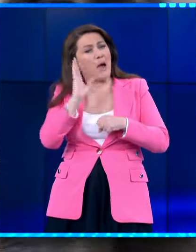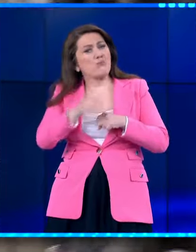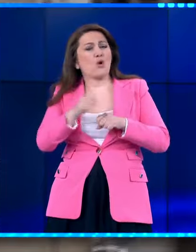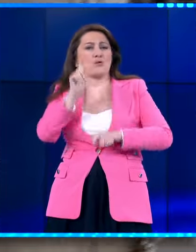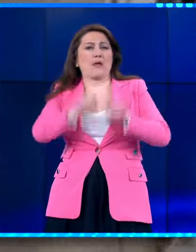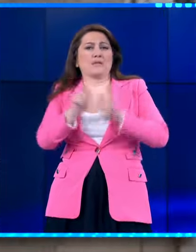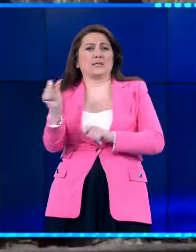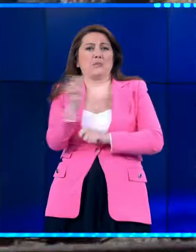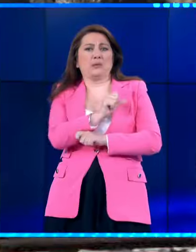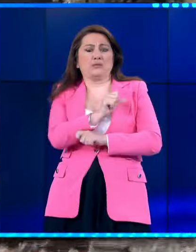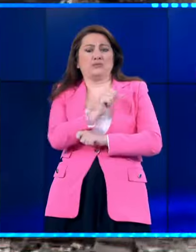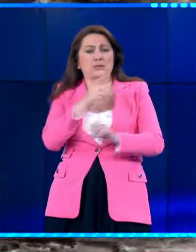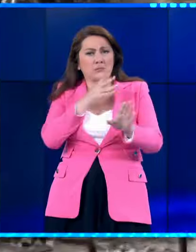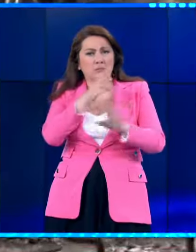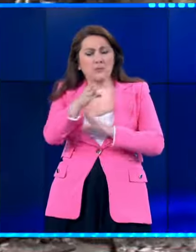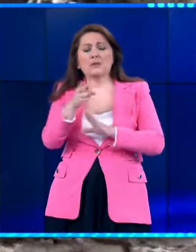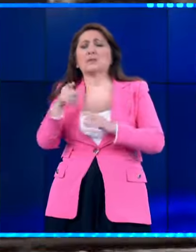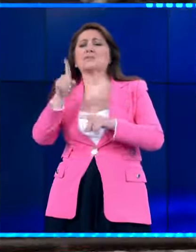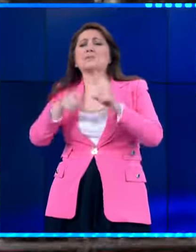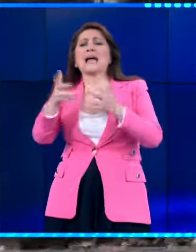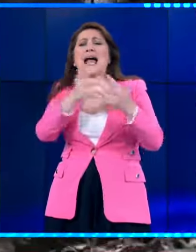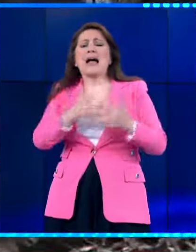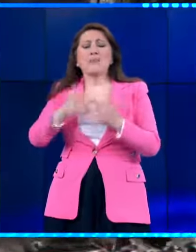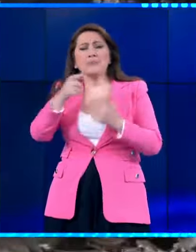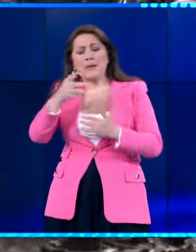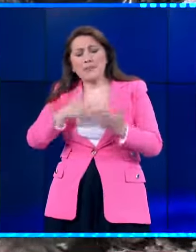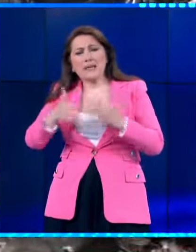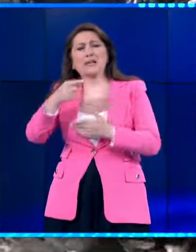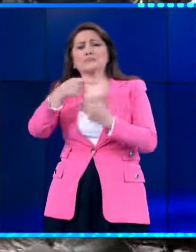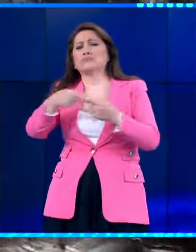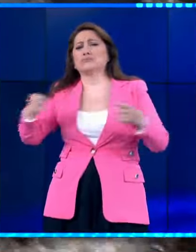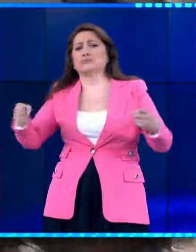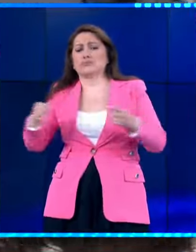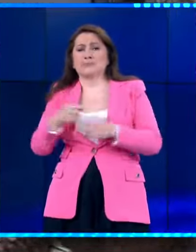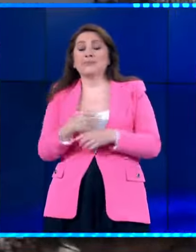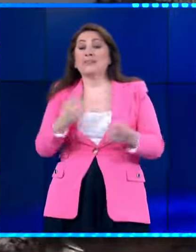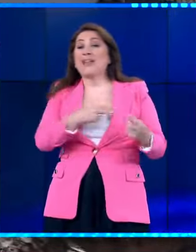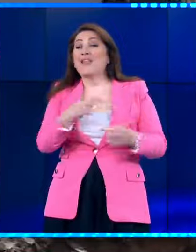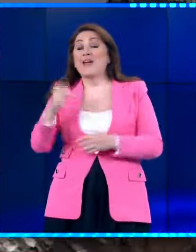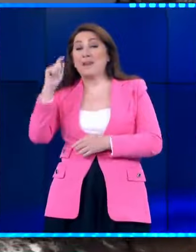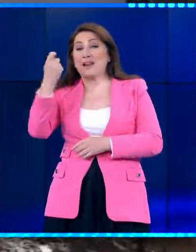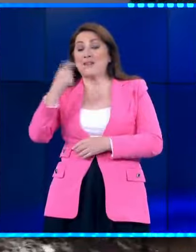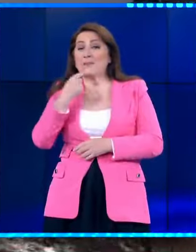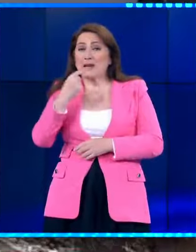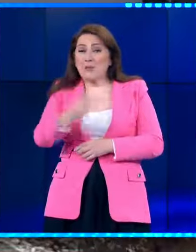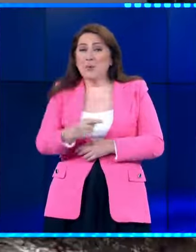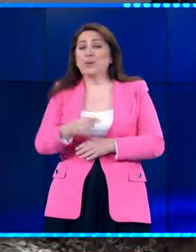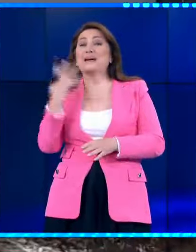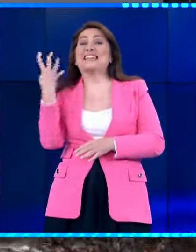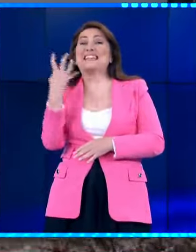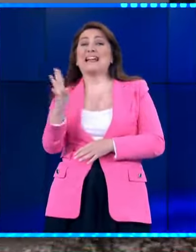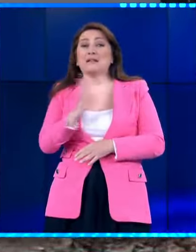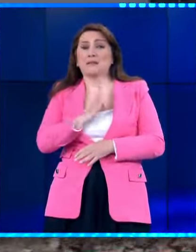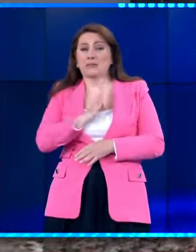διαδικασία αυτοψίας στις επιχειρήσεις. Θα τρέχουν εδώ και οι διαδικασίες αποζημιώσεων. Ενώ όσον αφορά το ρεύμα, πρέπει να σου πω ότι 400 συμπολίτες